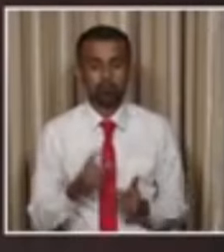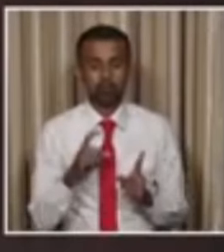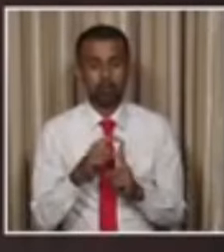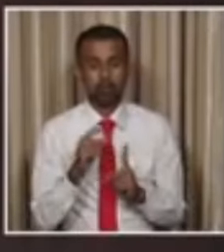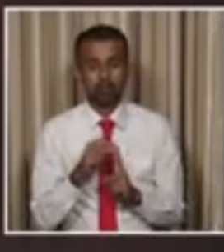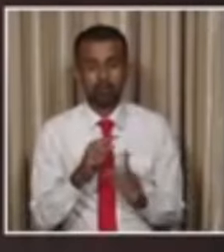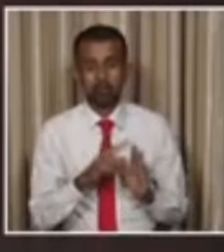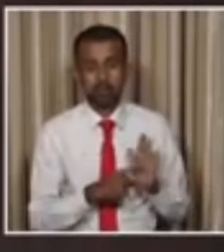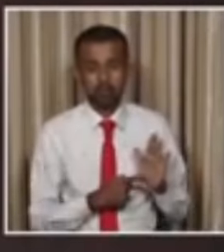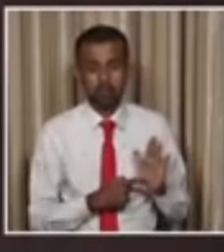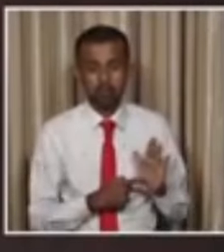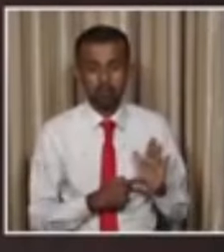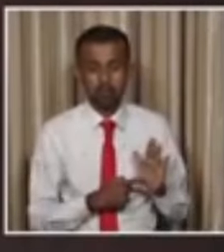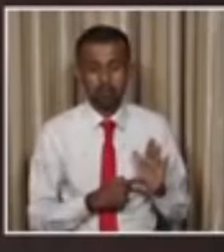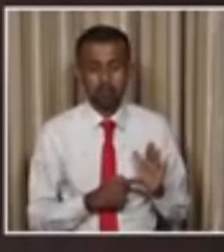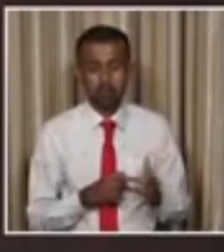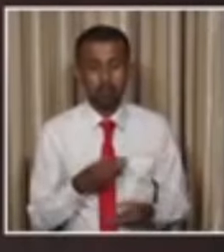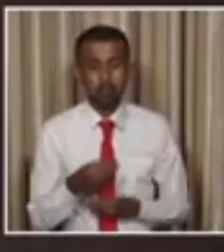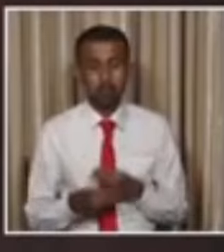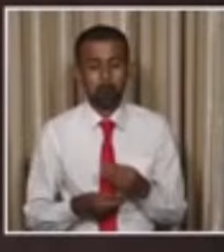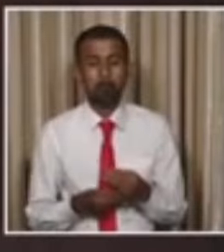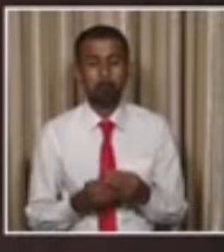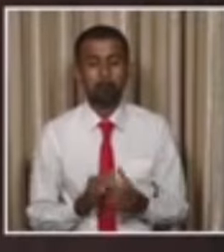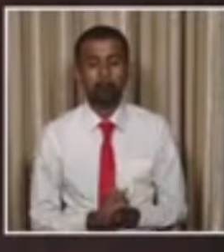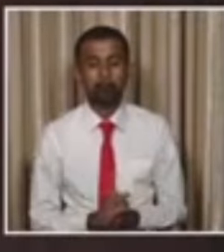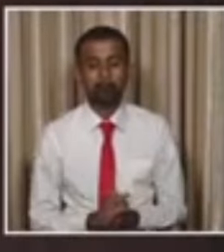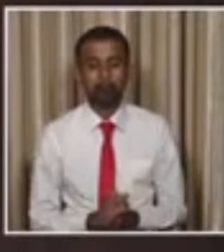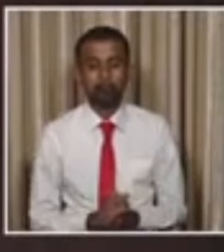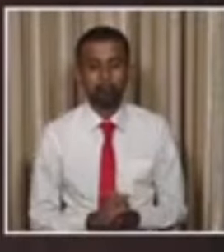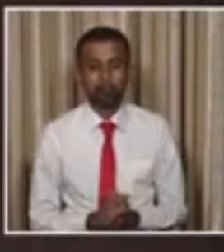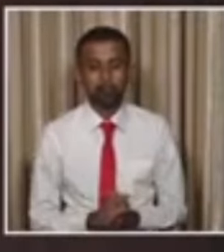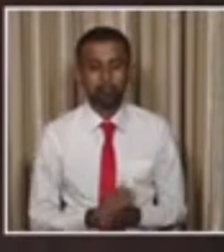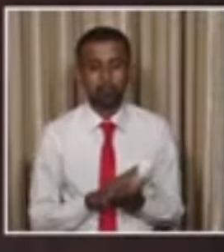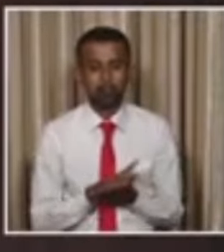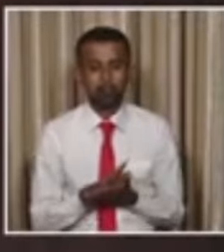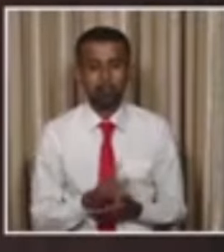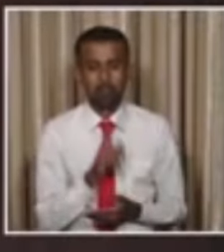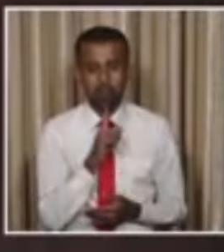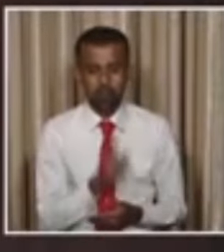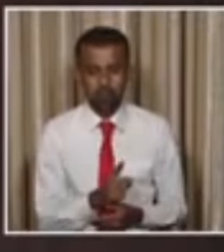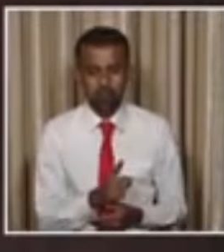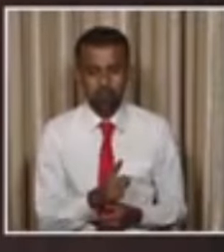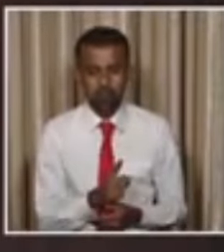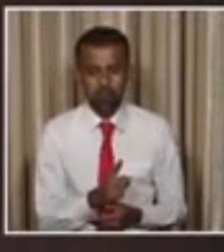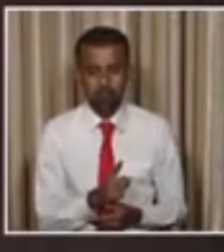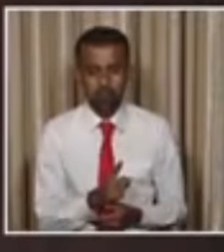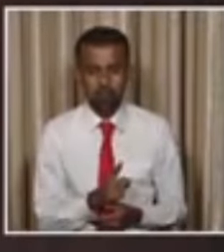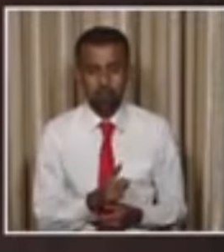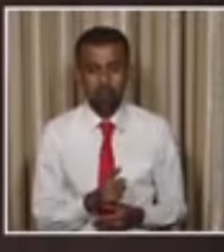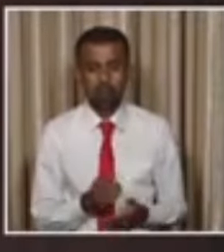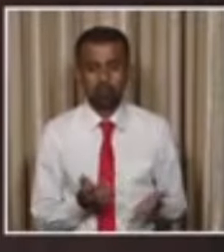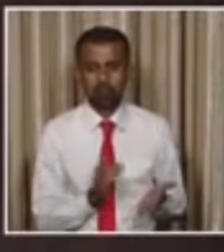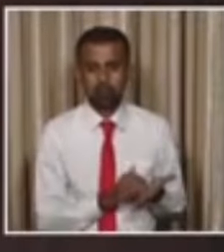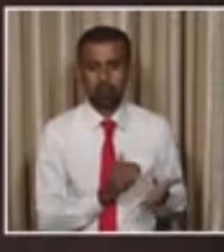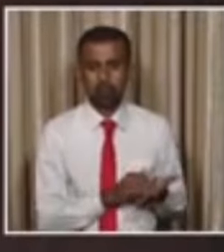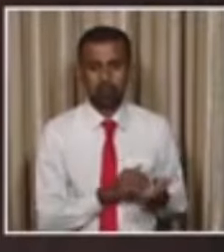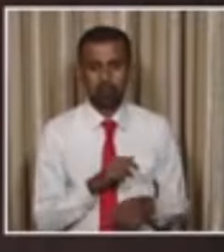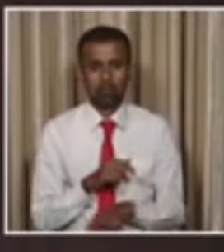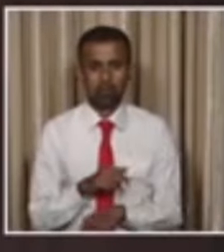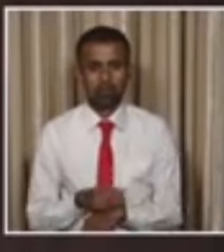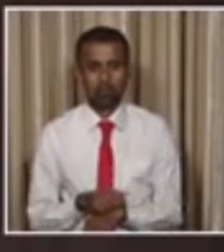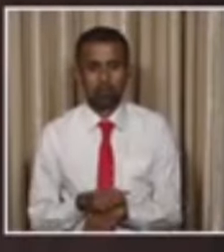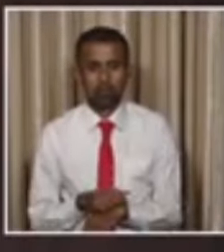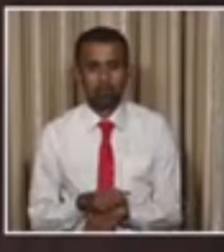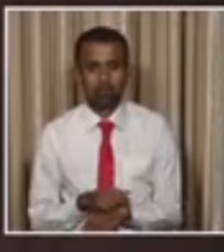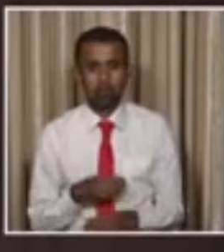කම්පැනිය, DPJ Holdings Private Limited, මේක බොහොම පැහැදිලිව කියනවා අවස්ථා ගණනාවකදී